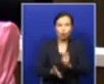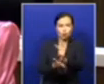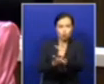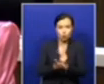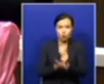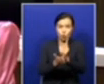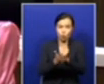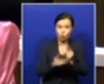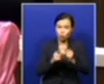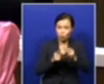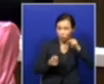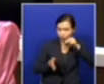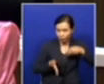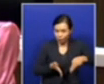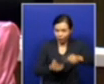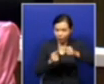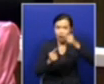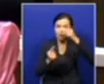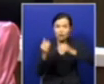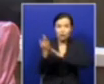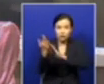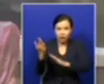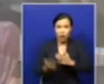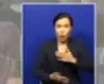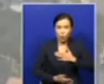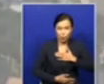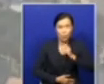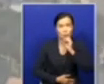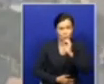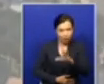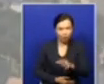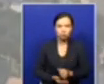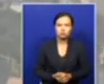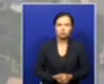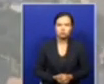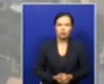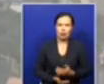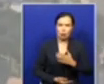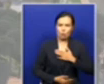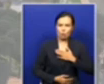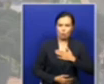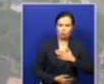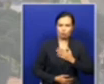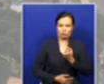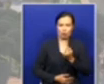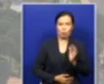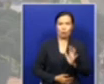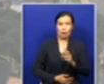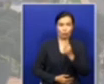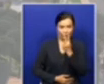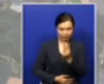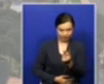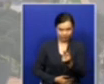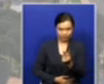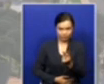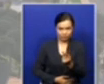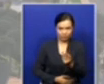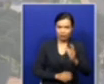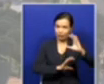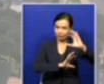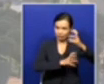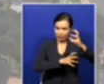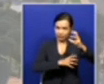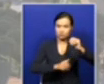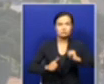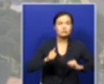ยา ผมเรียนอย่างนี้ท่านประธานครับมันไม่ใช่ผมอย่างเดียวนะท่านประธานจะเห็นว่าภาพยนตร์ที่นำแสดงโด